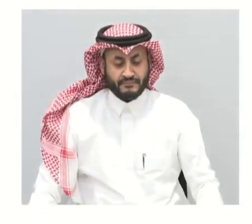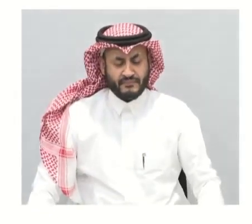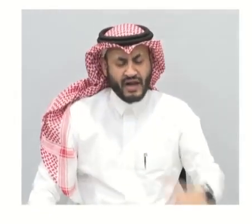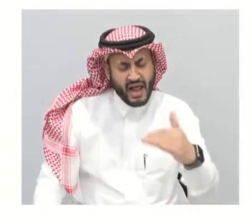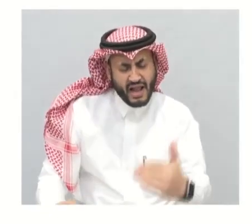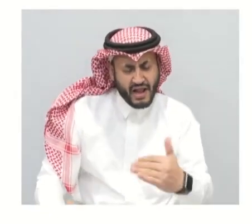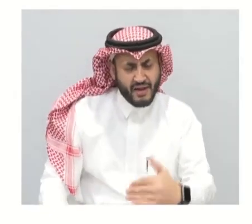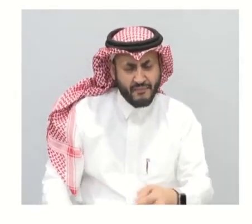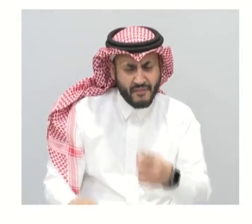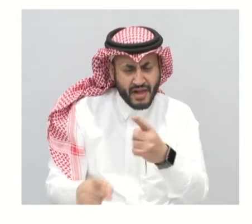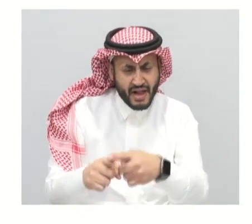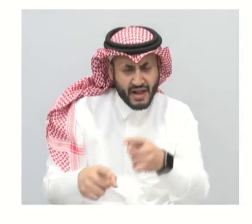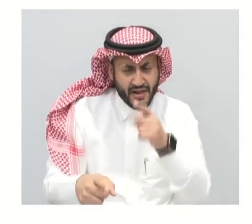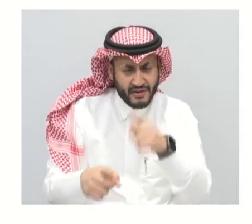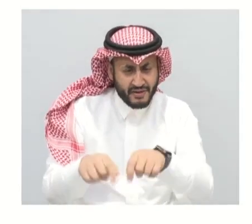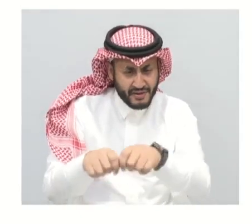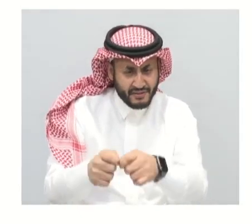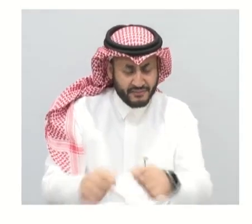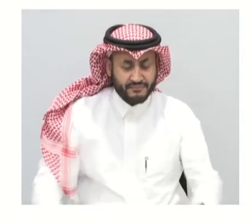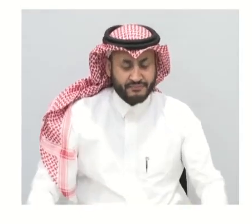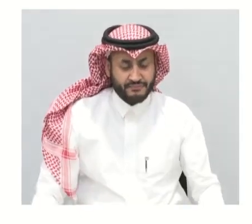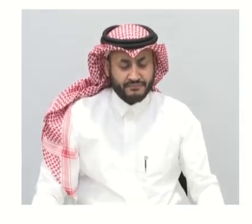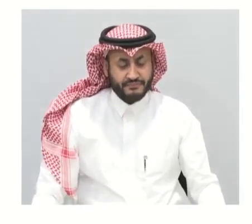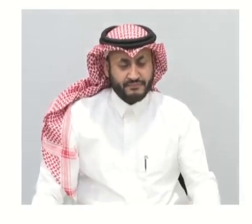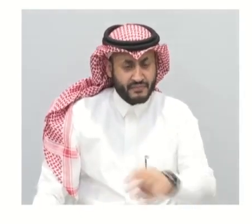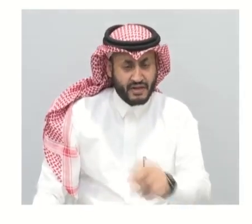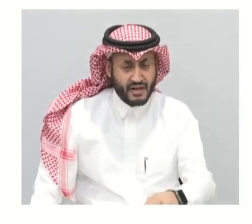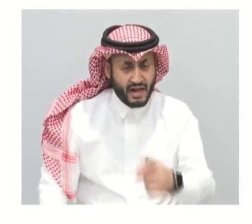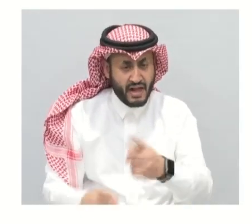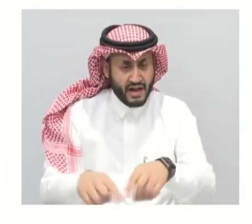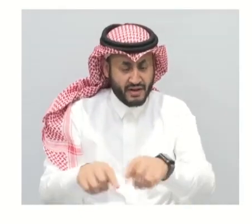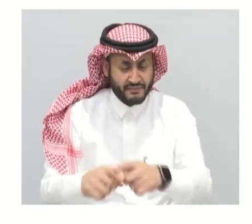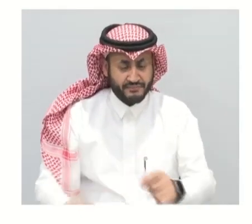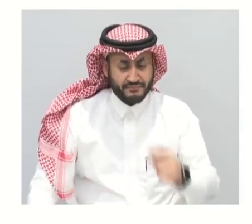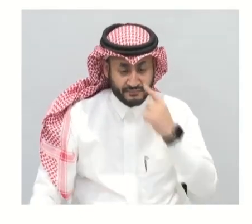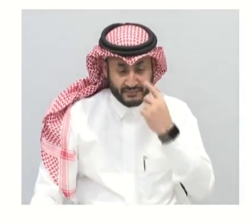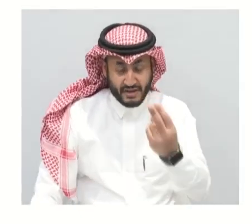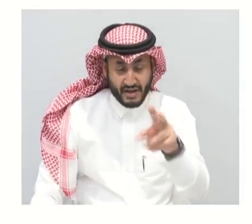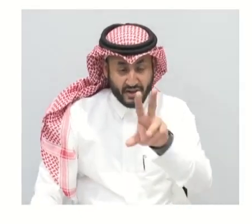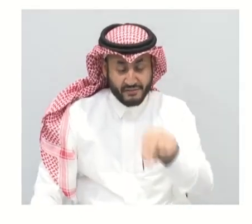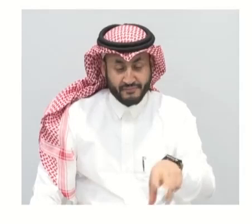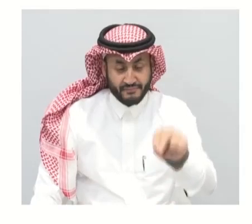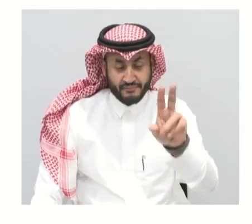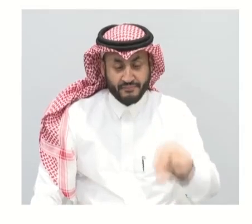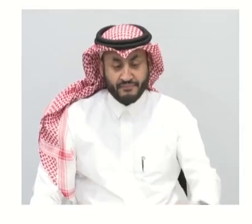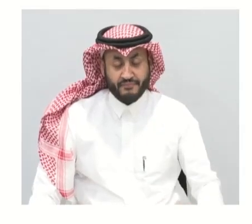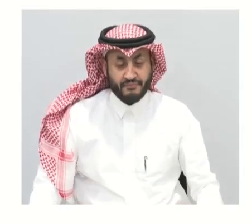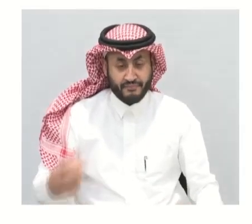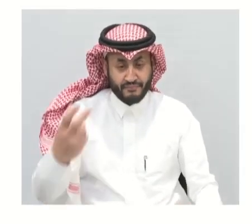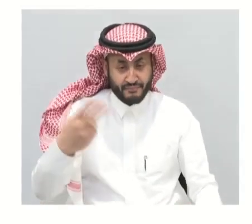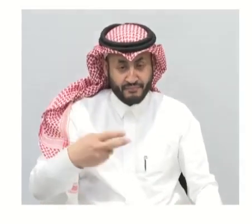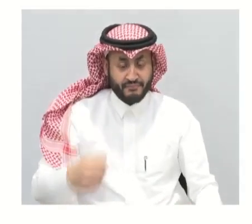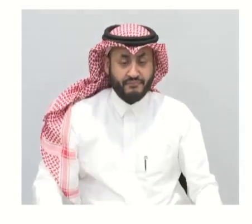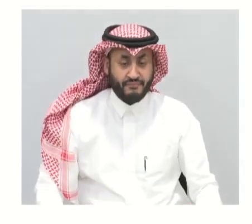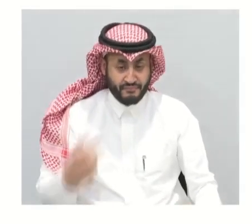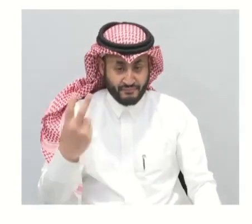اقلها فهي الزجاج وكذلك المواد الفلزيه لاحظ الزجاج والمواد الفيزياء اثنان في